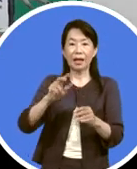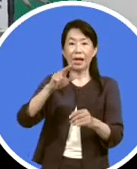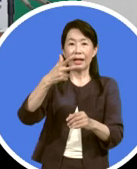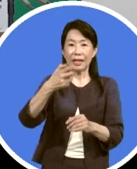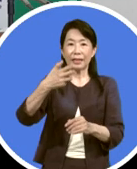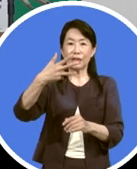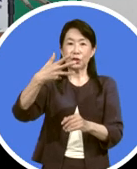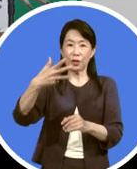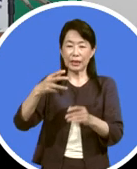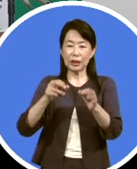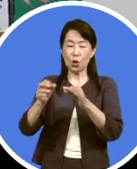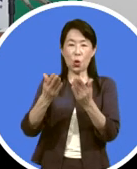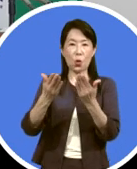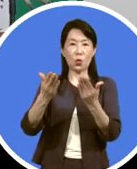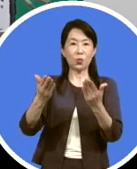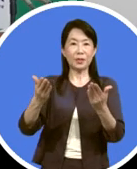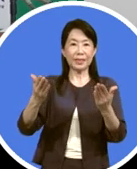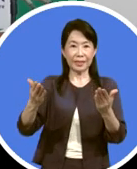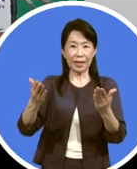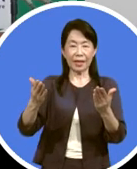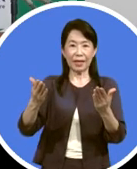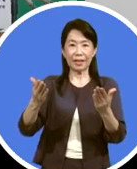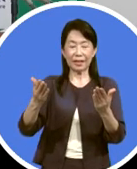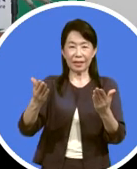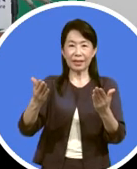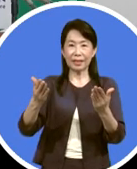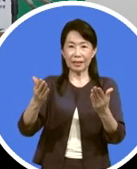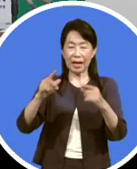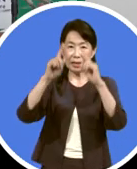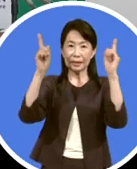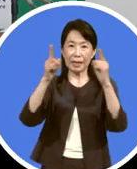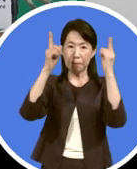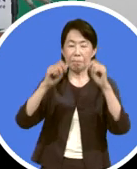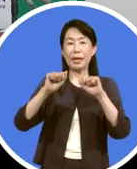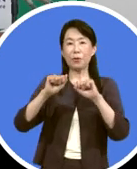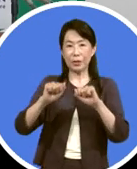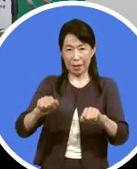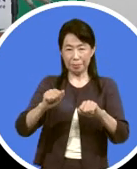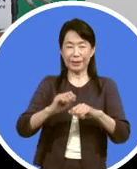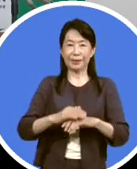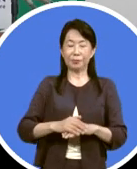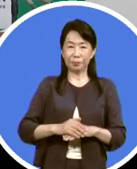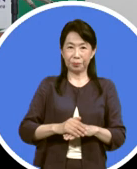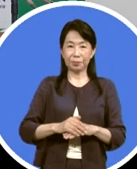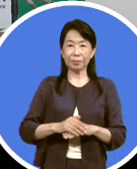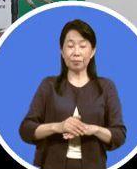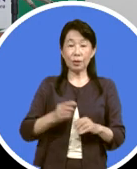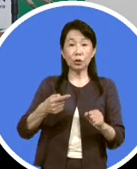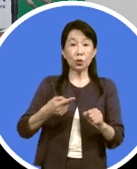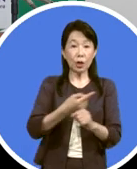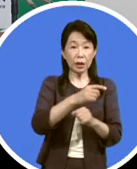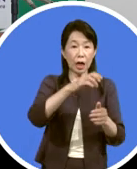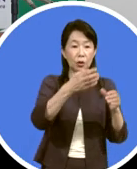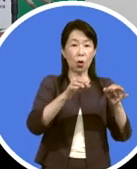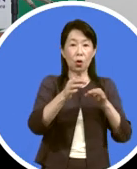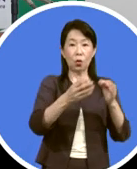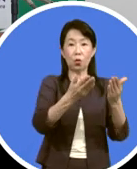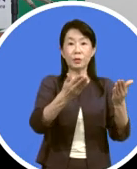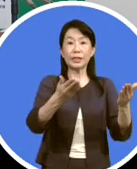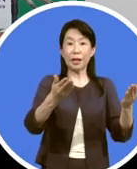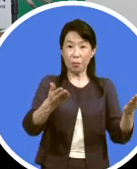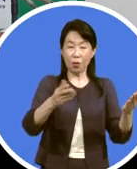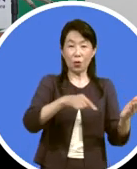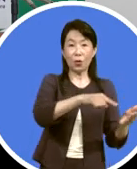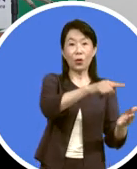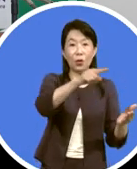78のそういった商店街とが対象になるということでございますそれ以外のところもですねできるだけ